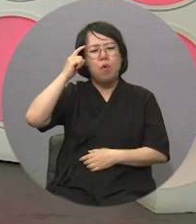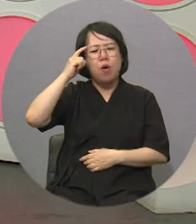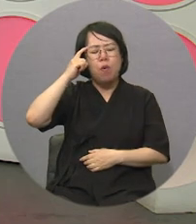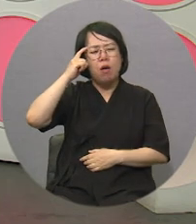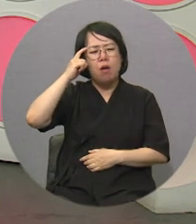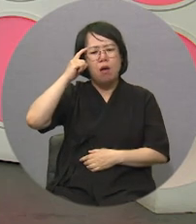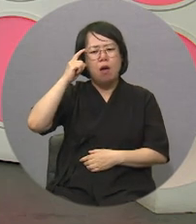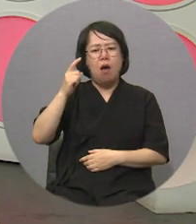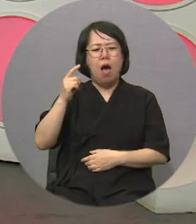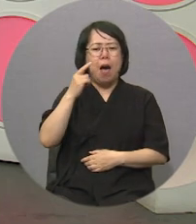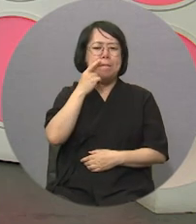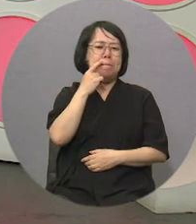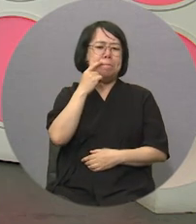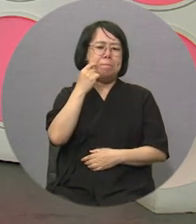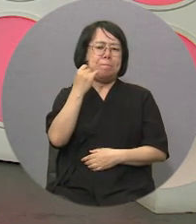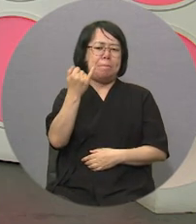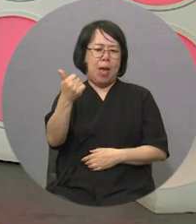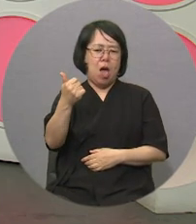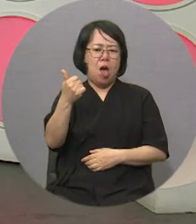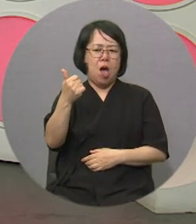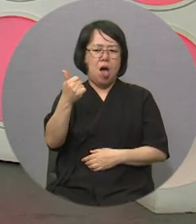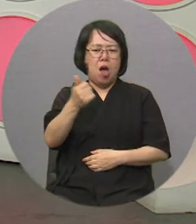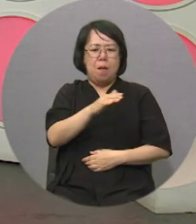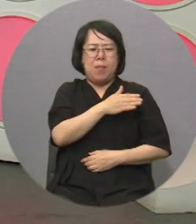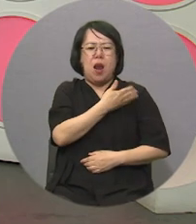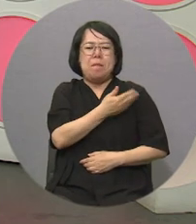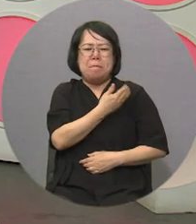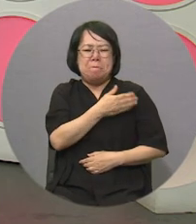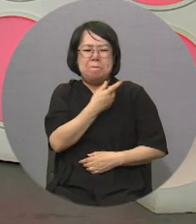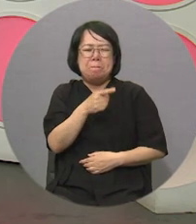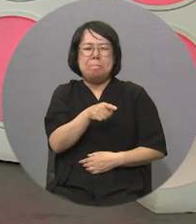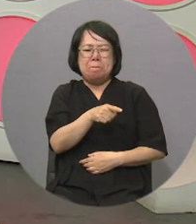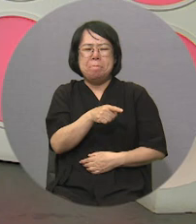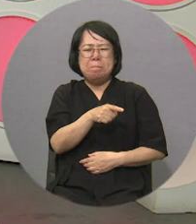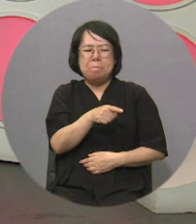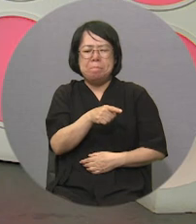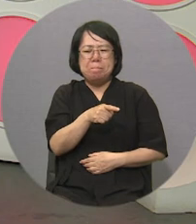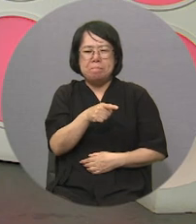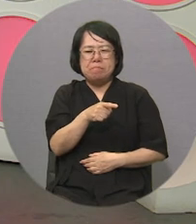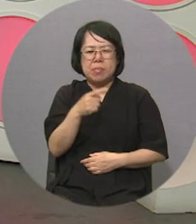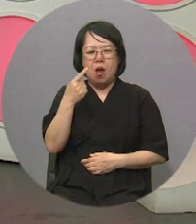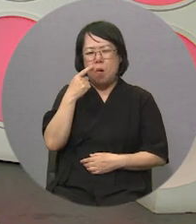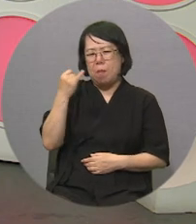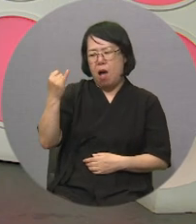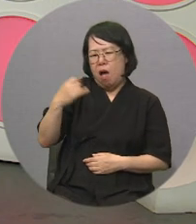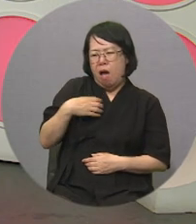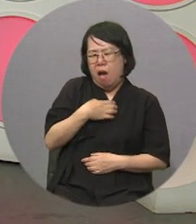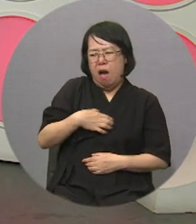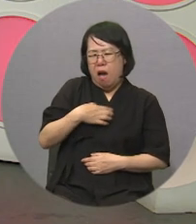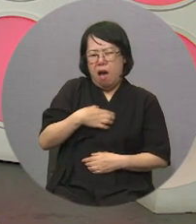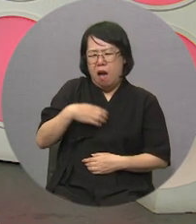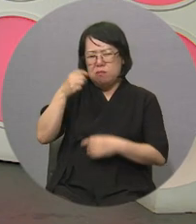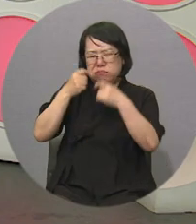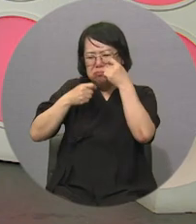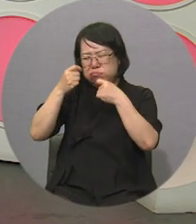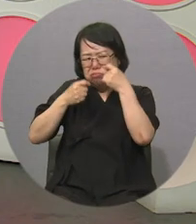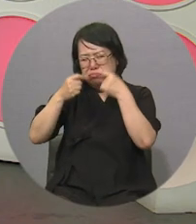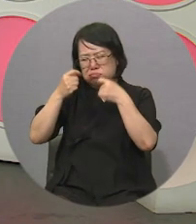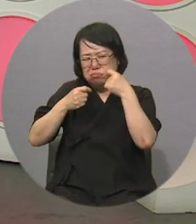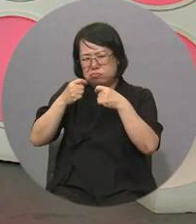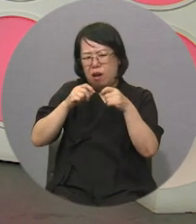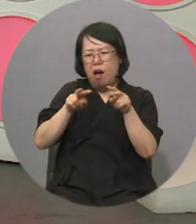알게 되었습니다 제가 결혼하고 나서야 엄마는 그때 이야기를 좀 더 구체적으로